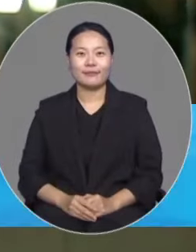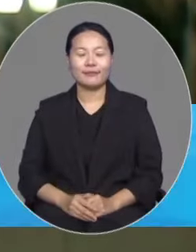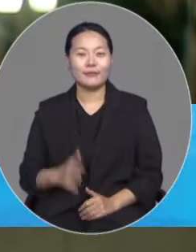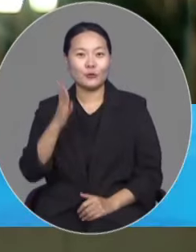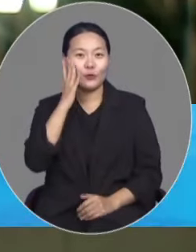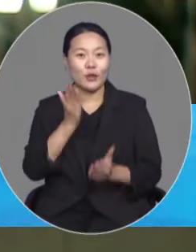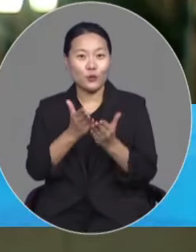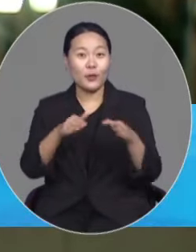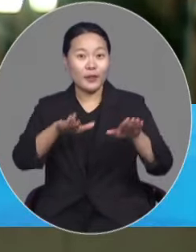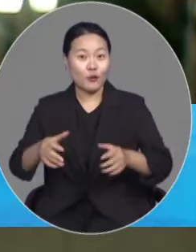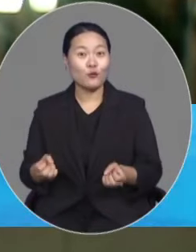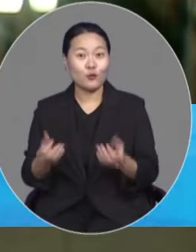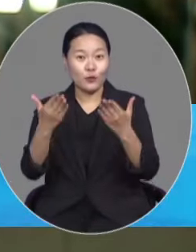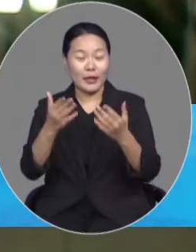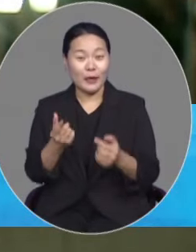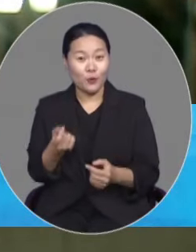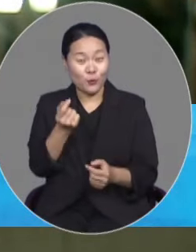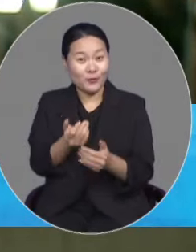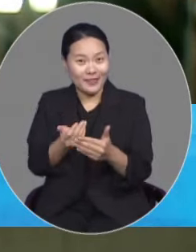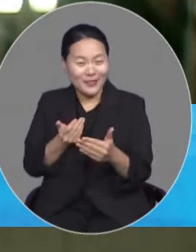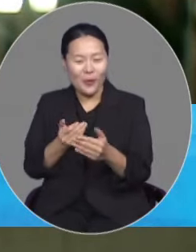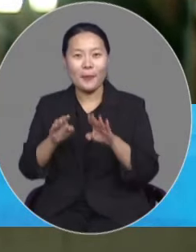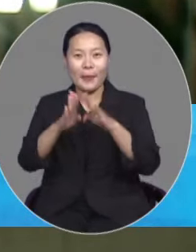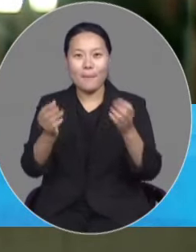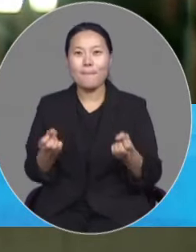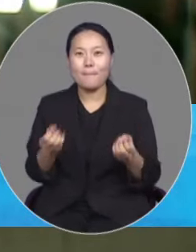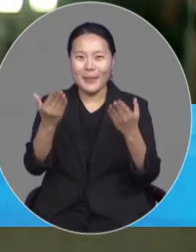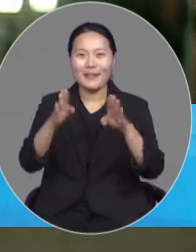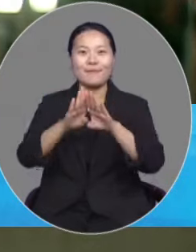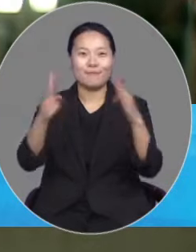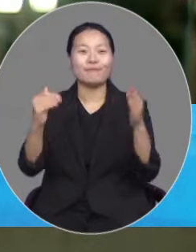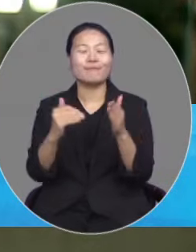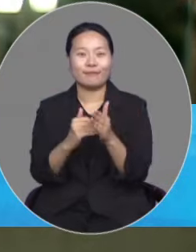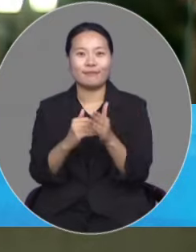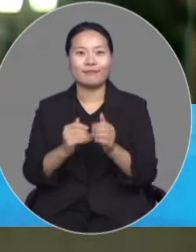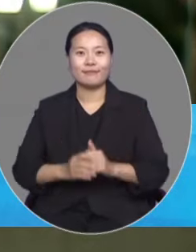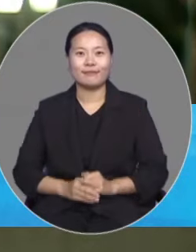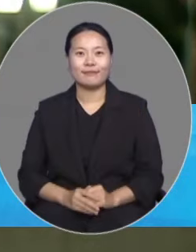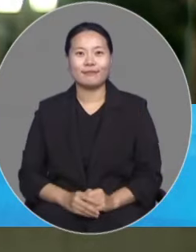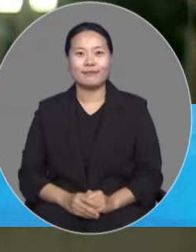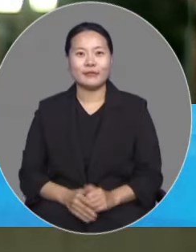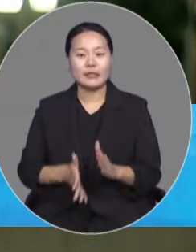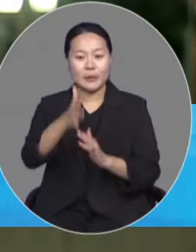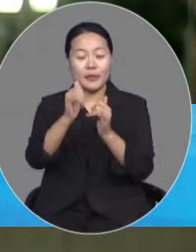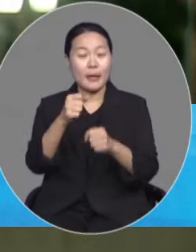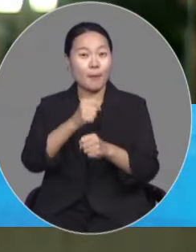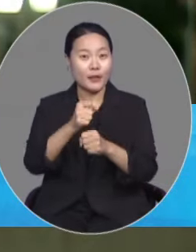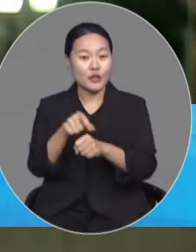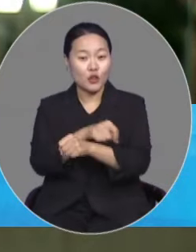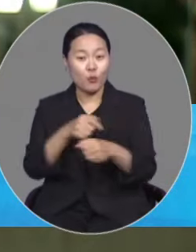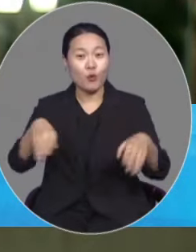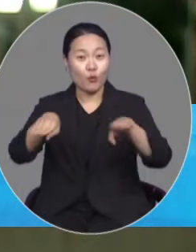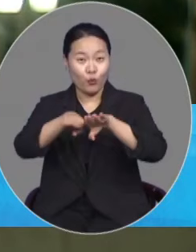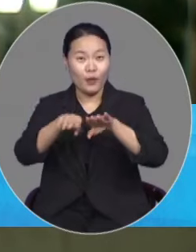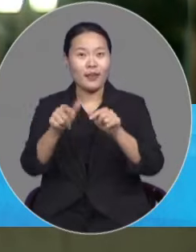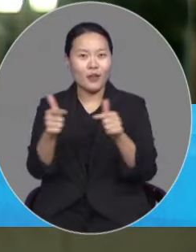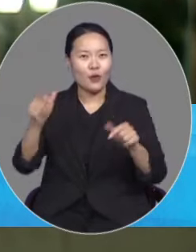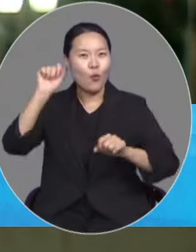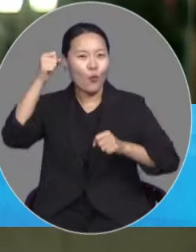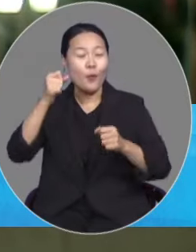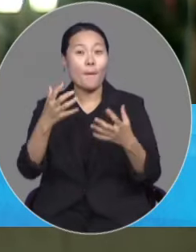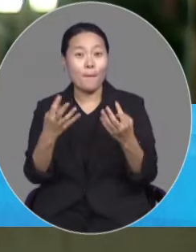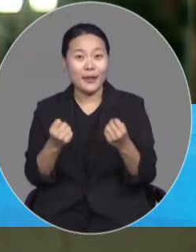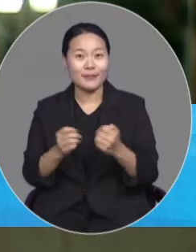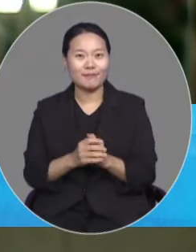2024 울산 조선해양축제가 조금 전 개막식과 함께 화려한 막을 올렸습니다. 주민이 만드는 특별 무대 등 다양한 공연에